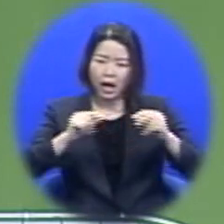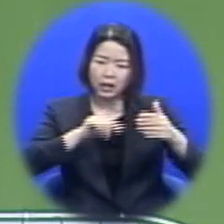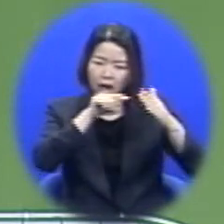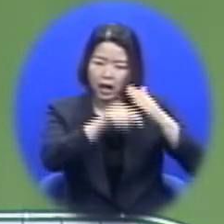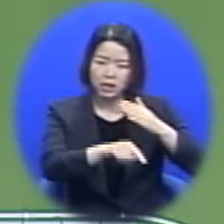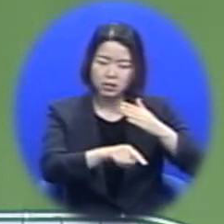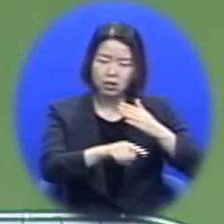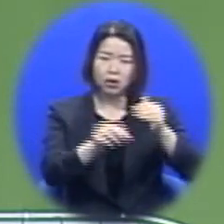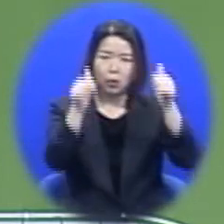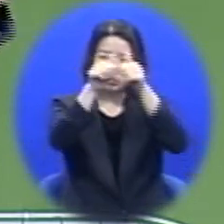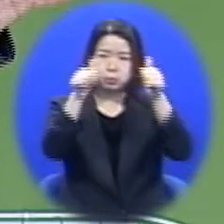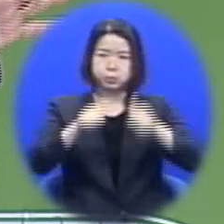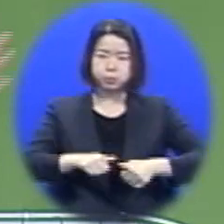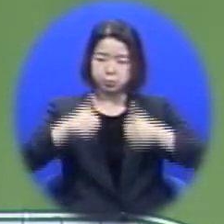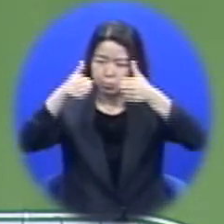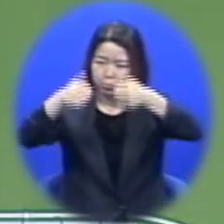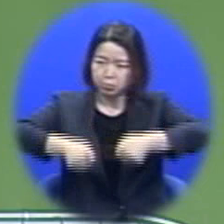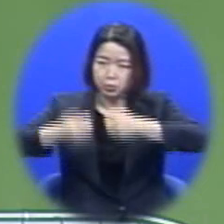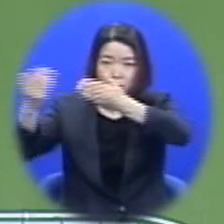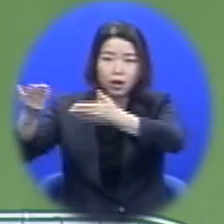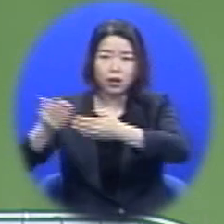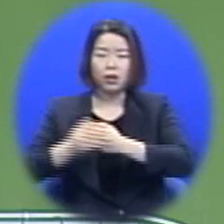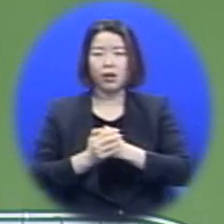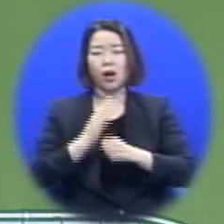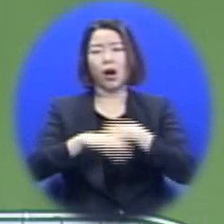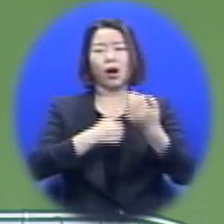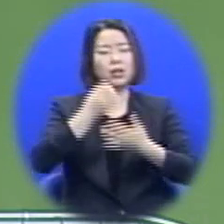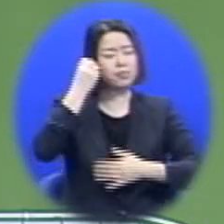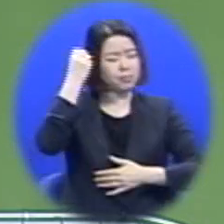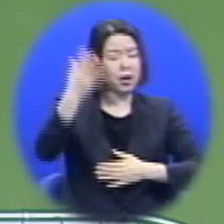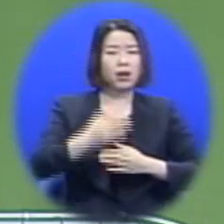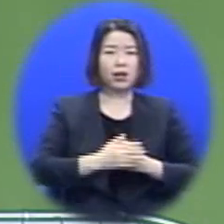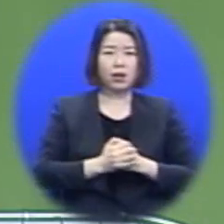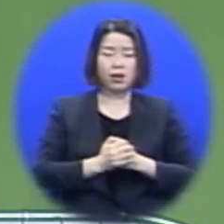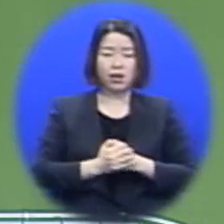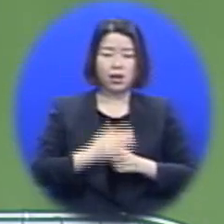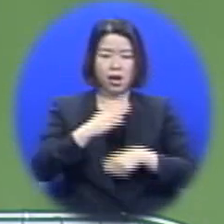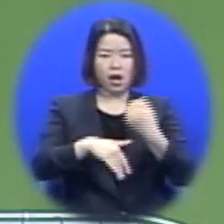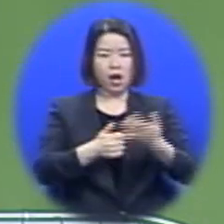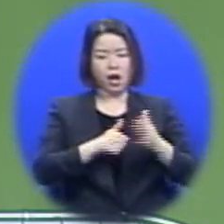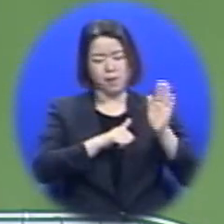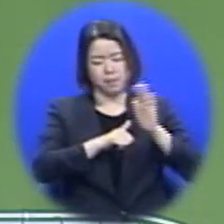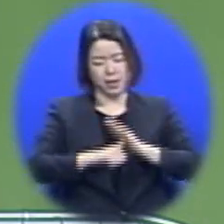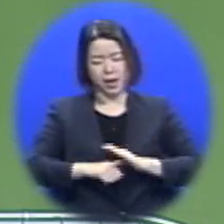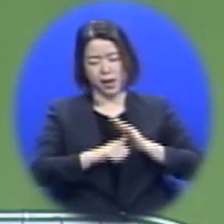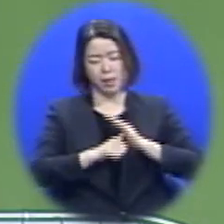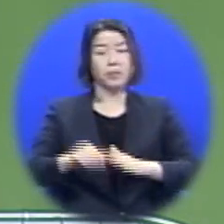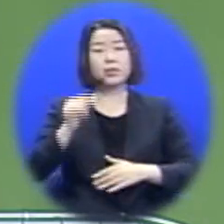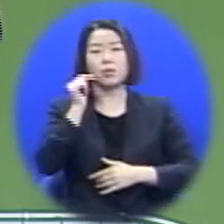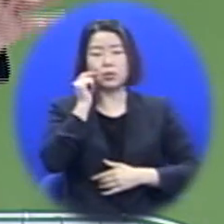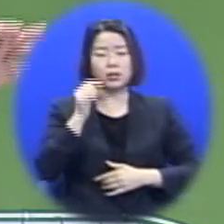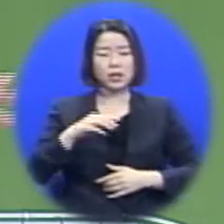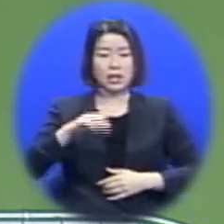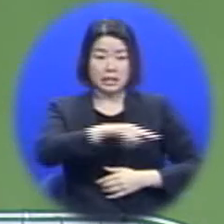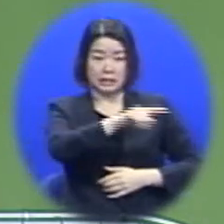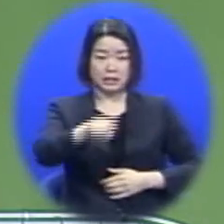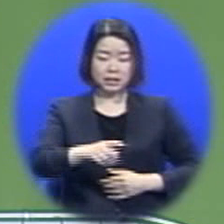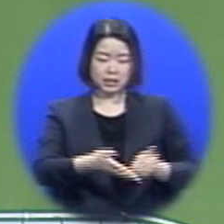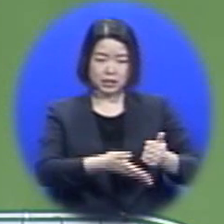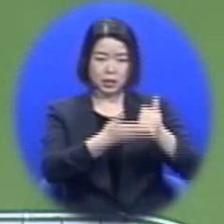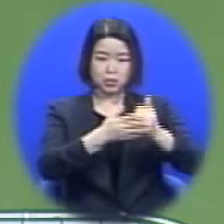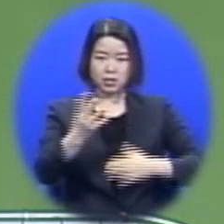빠집니다. 하나님을 잊어버립니다. 하나님이 견디다 못해서 그들이 섬기는 성소를 다